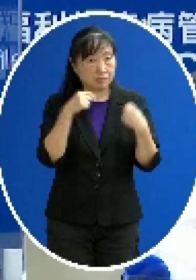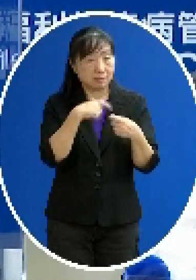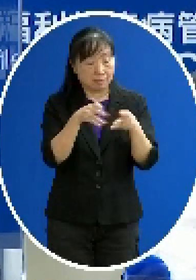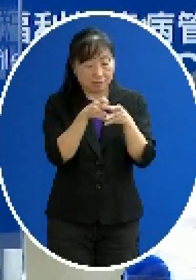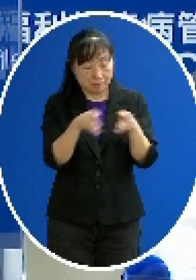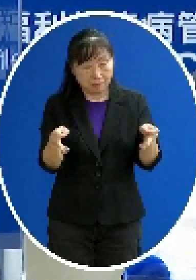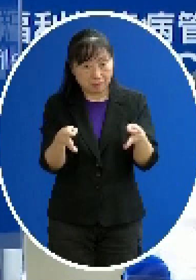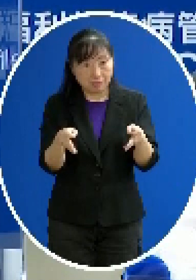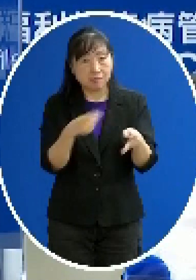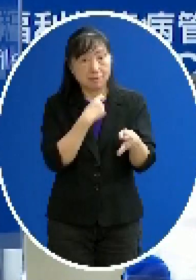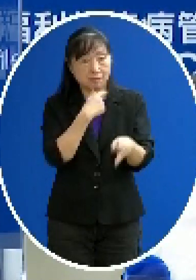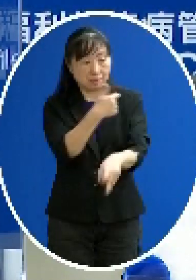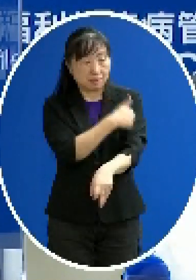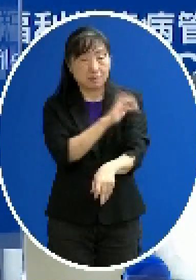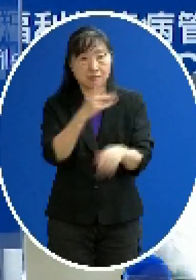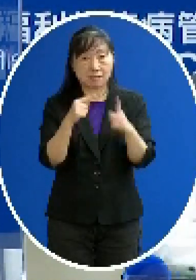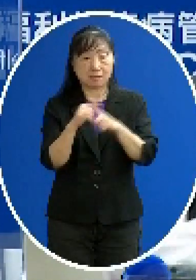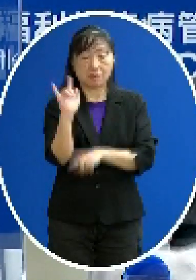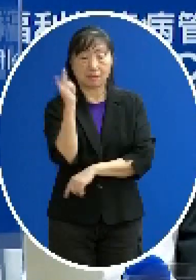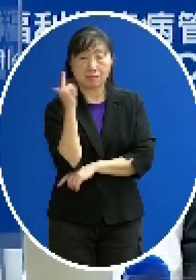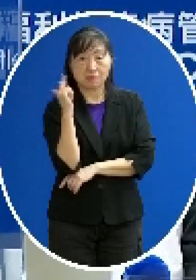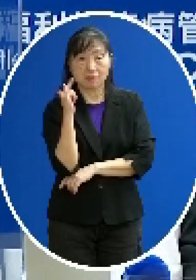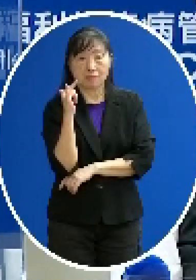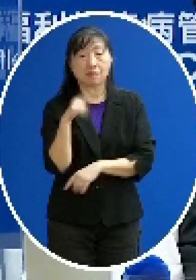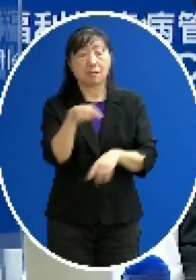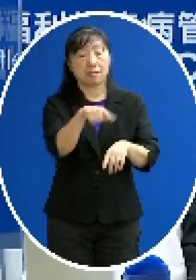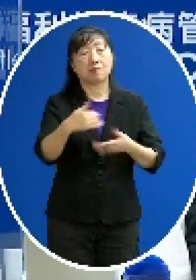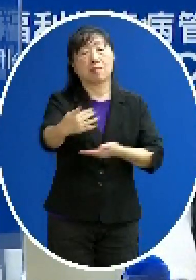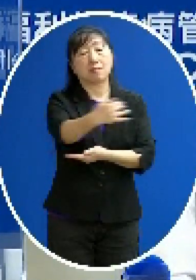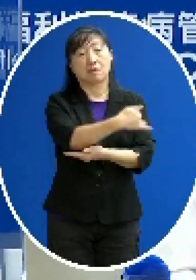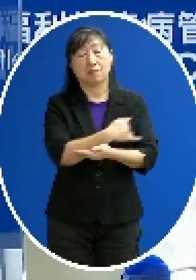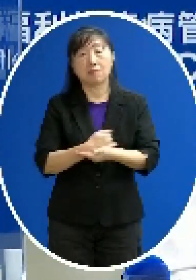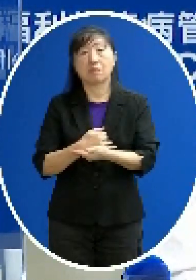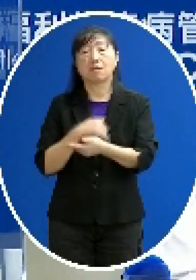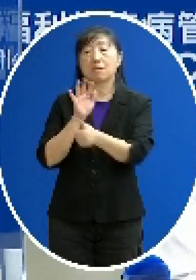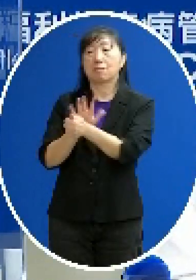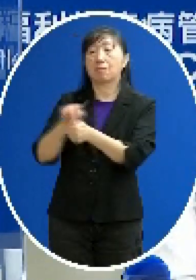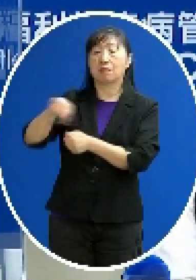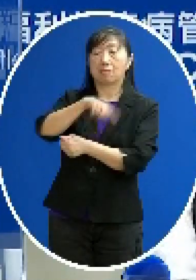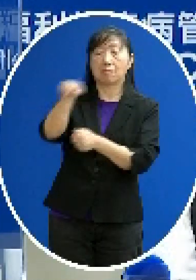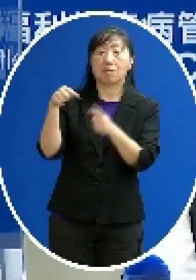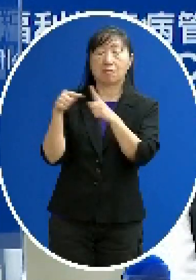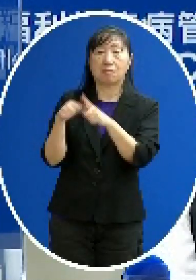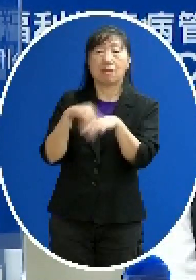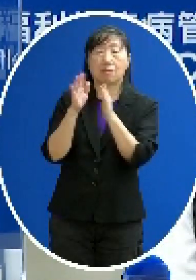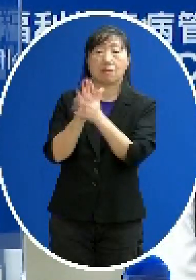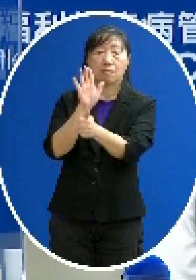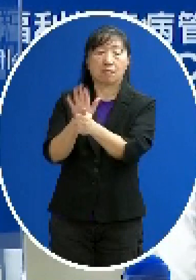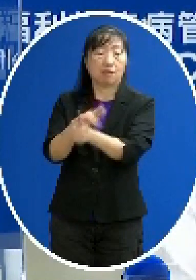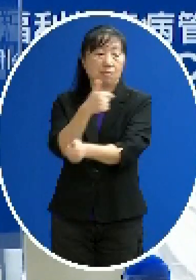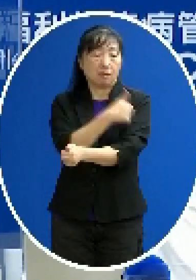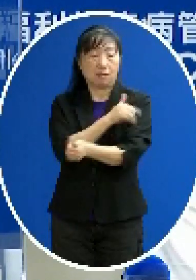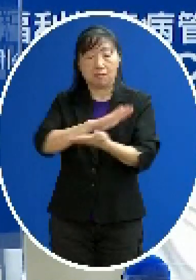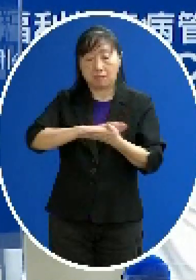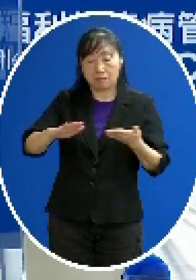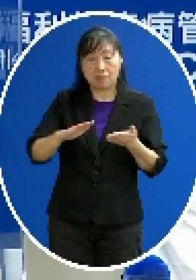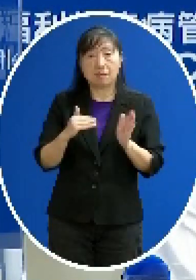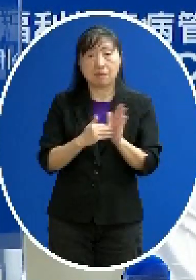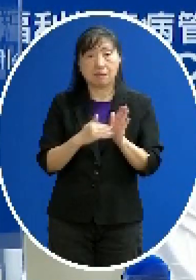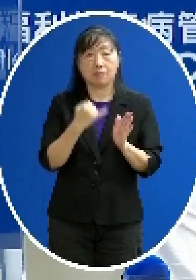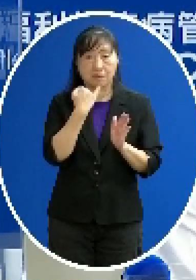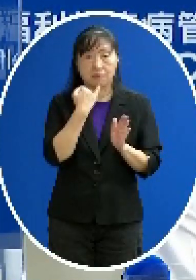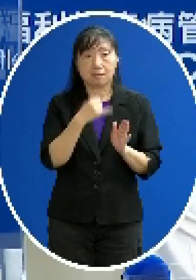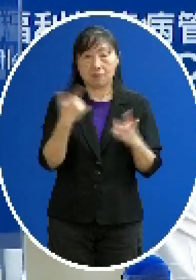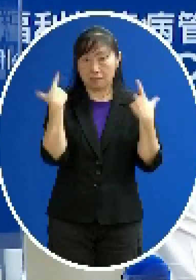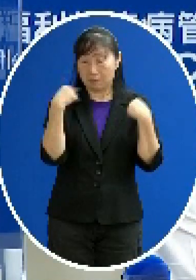已经要打的，在那边等的，我们再把它收回来，赶快有效率的去把这边的哈施打掉。那至于地方